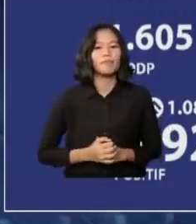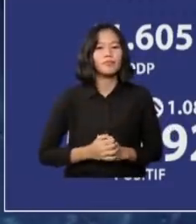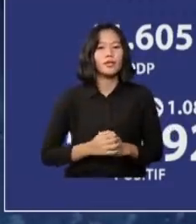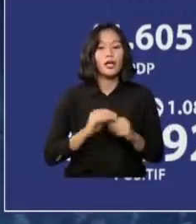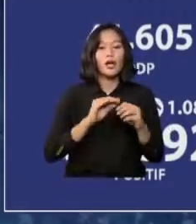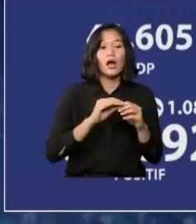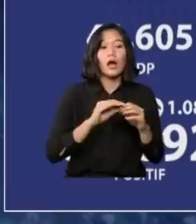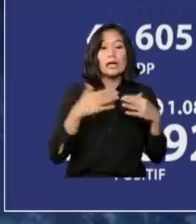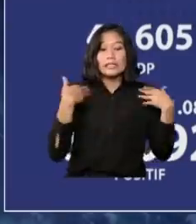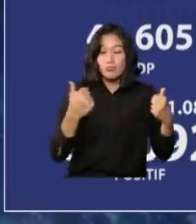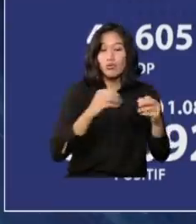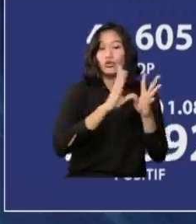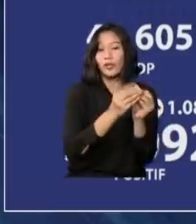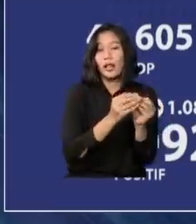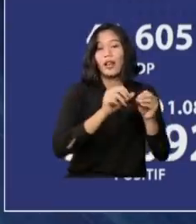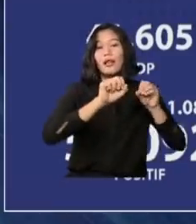Total sembuh hari ini sebanyak